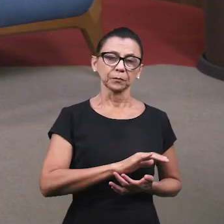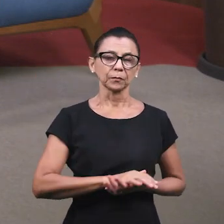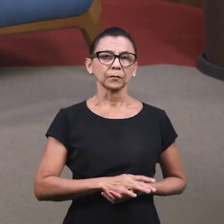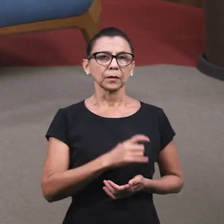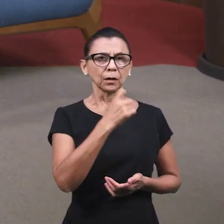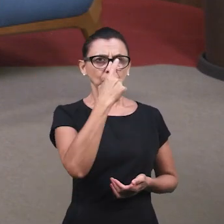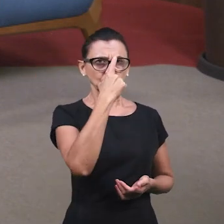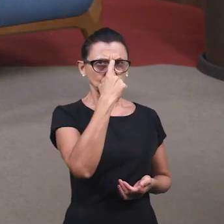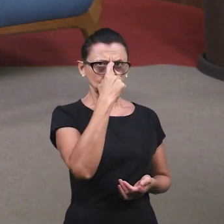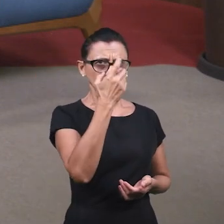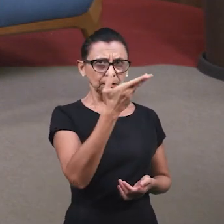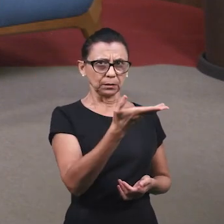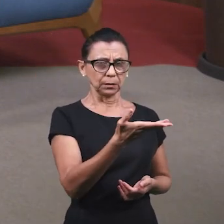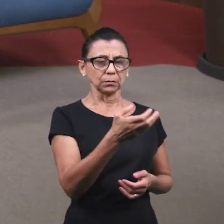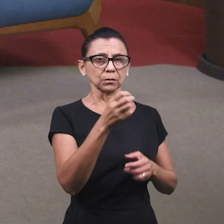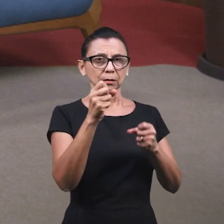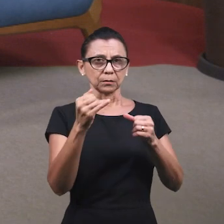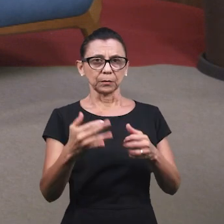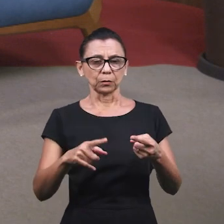Daniel a parlé